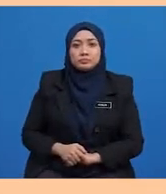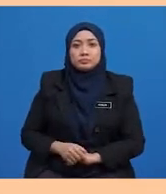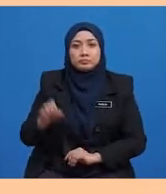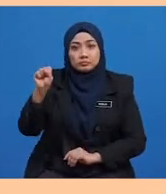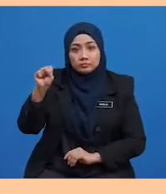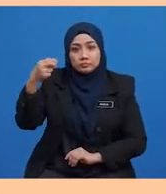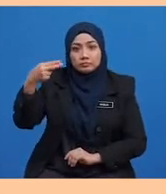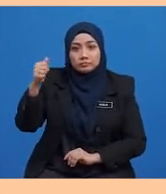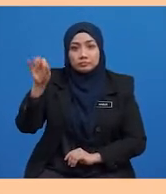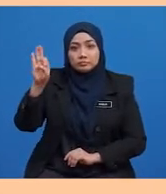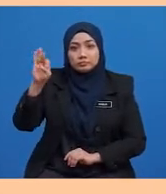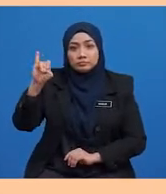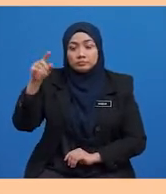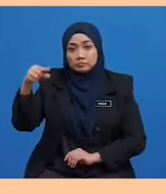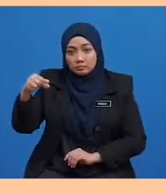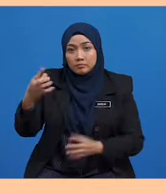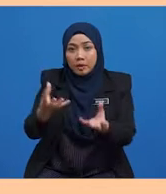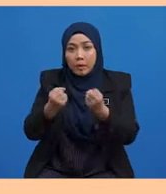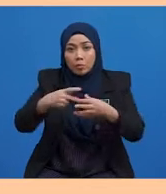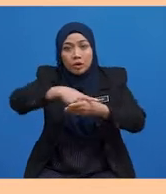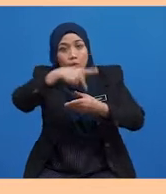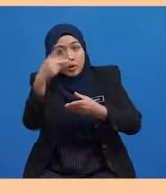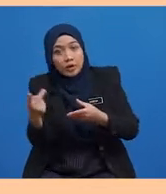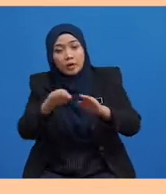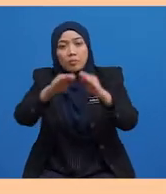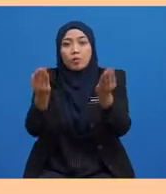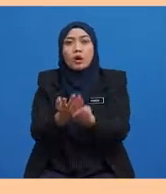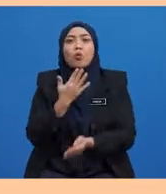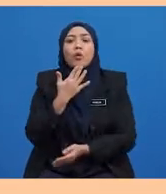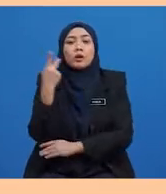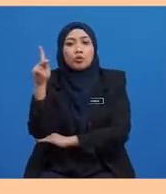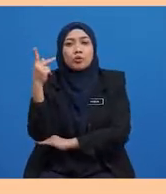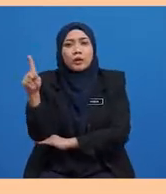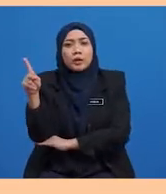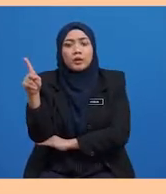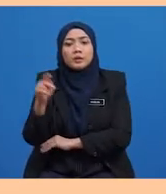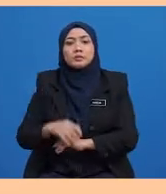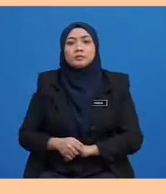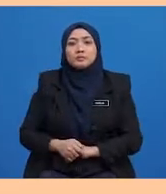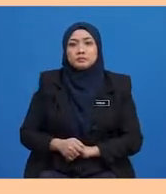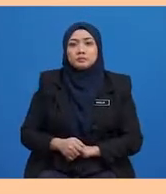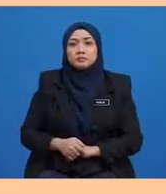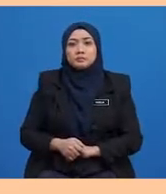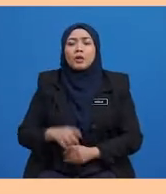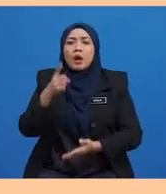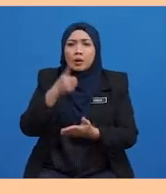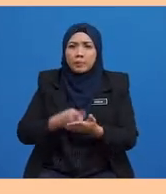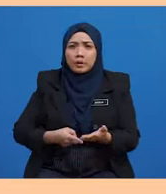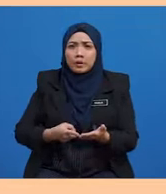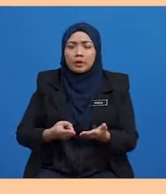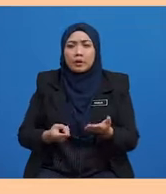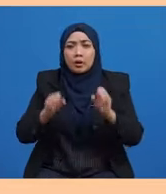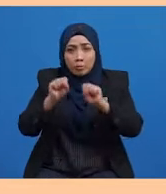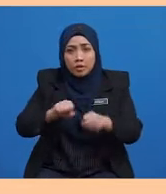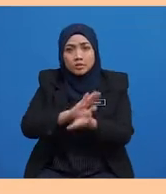Syafiq ingin mengeluarkan bola berwarna kuning. Apakah kebolehjadiannya jika Syafiq mengeluarkan